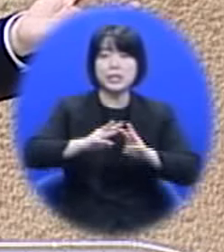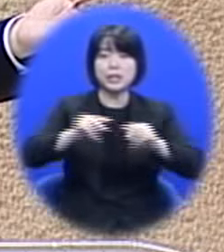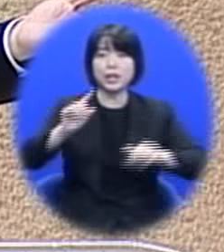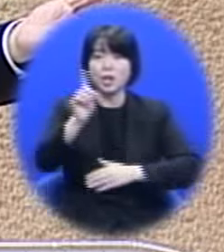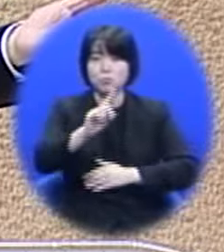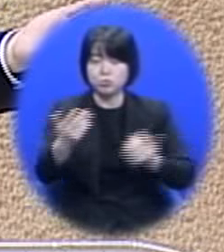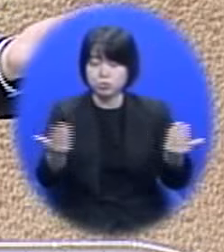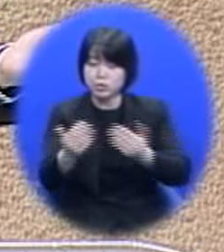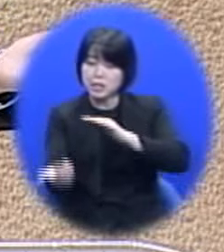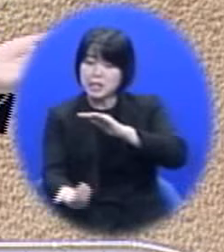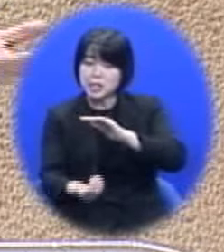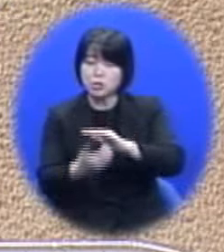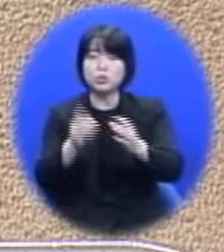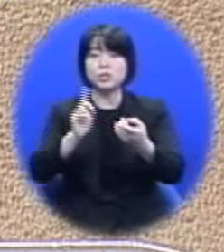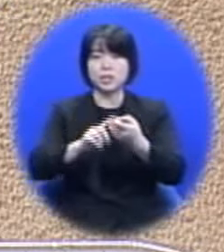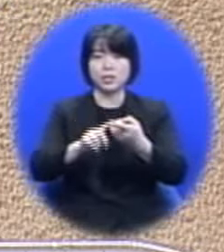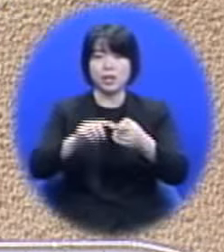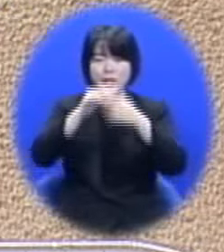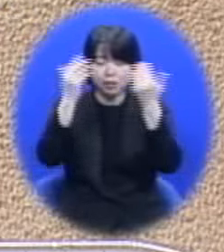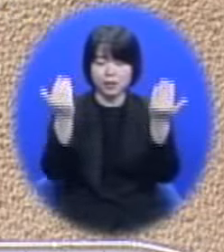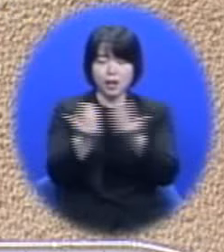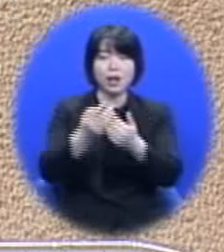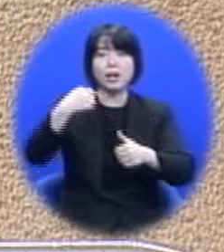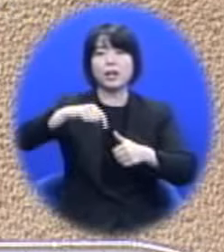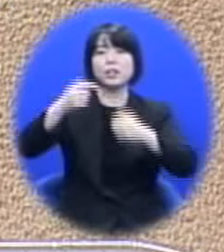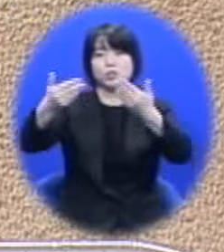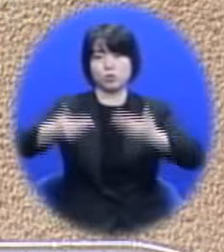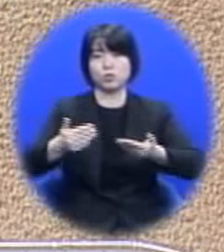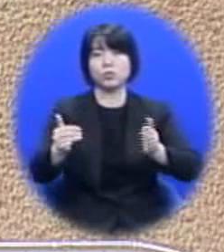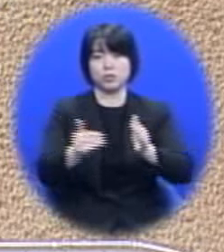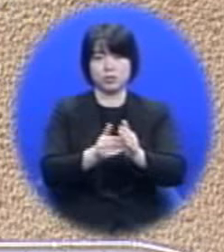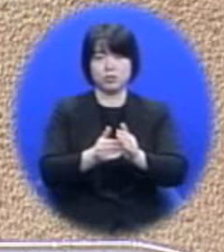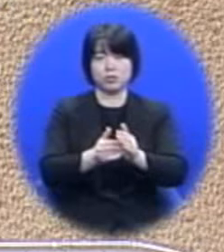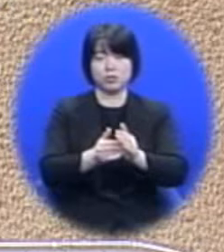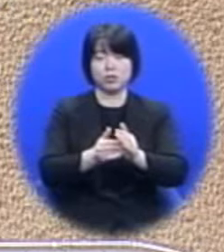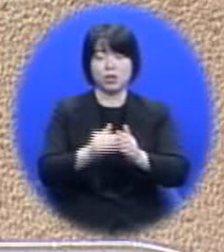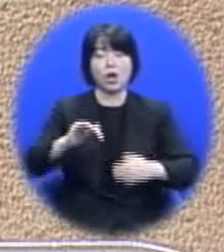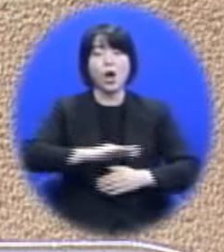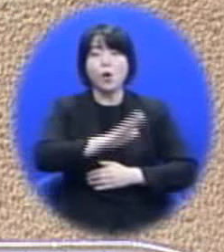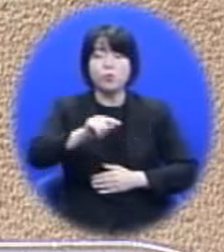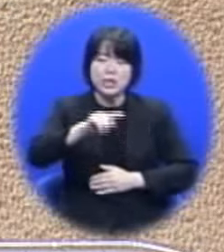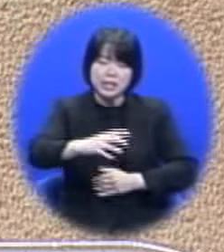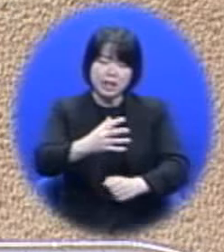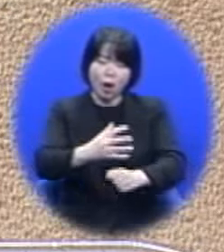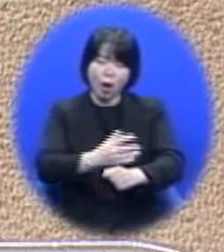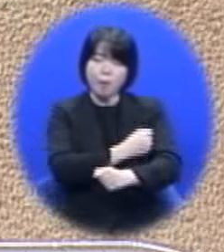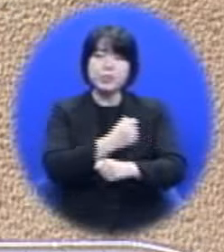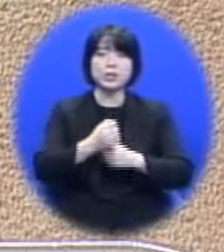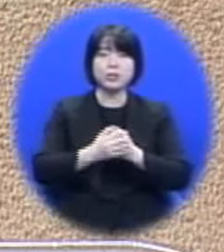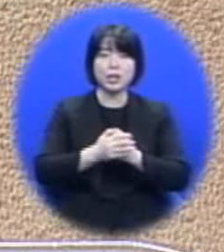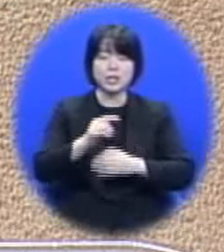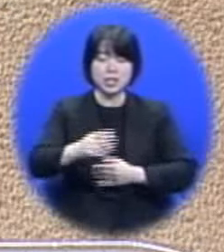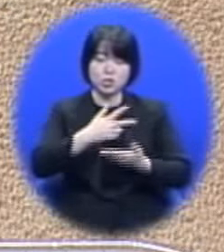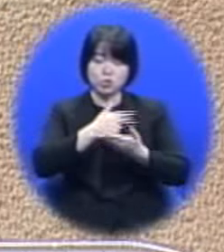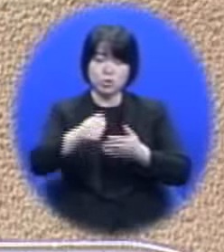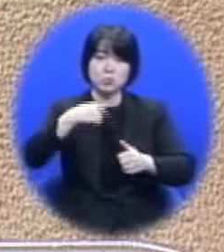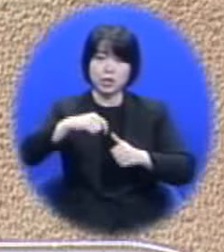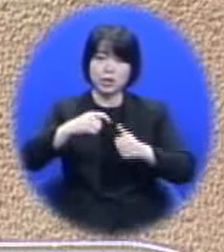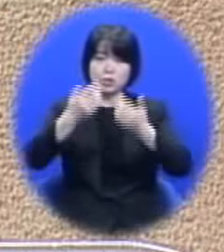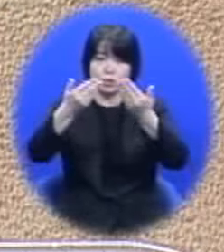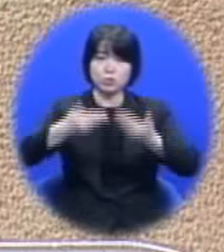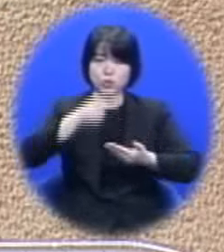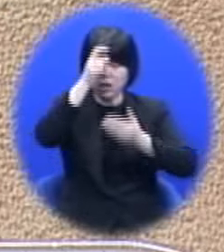이루실지 다 가르쳐 주셨어요. 우리는 이 엄청난 주님이 가르쳐 주신 기도를